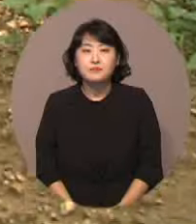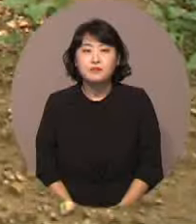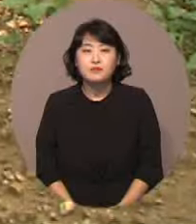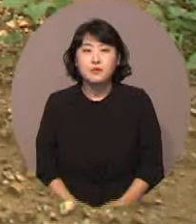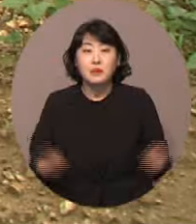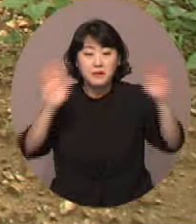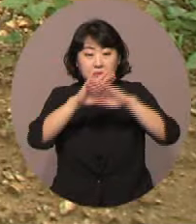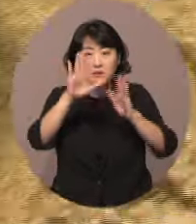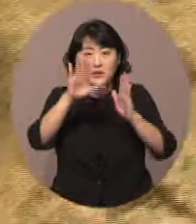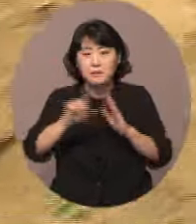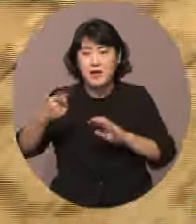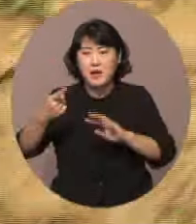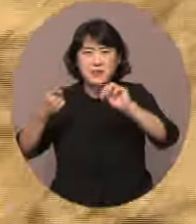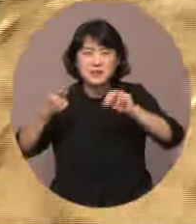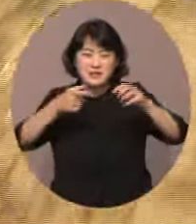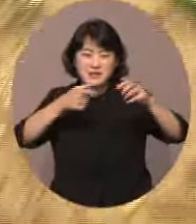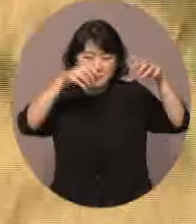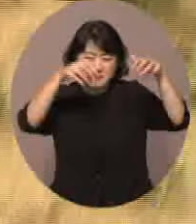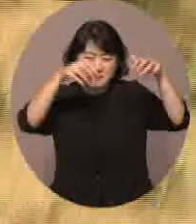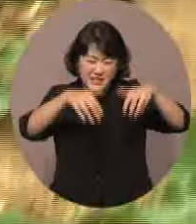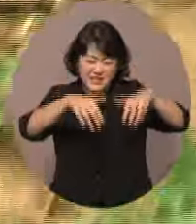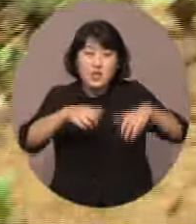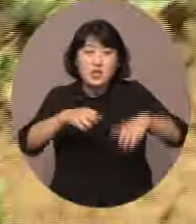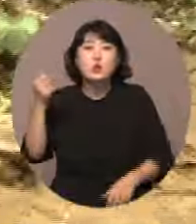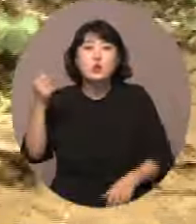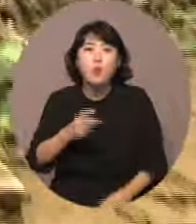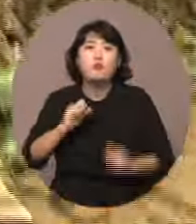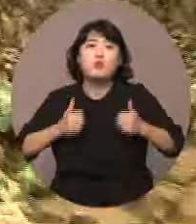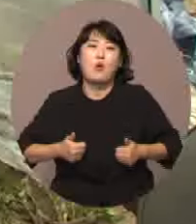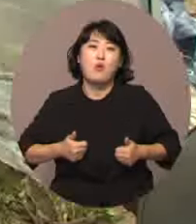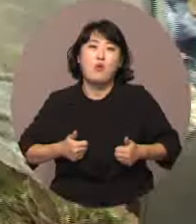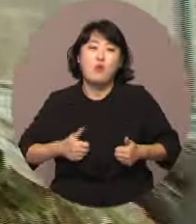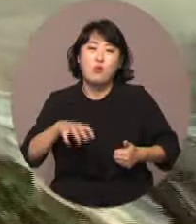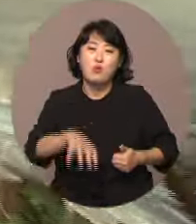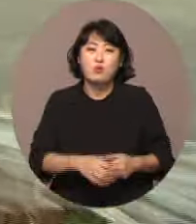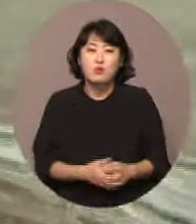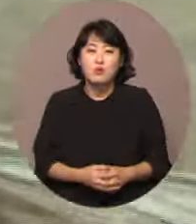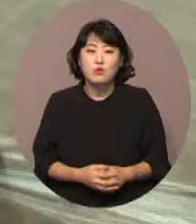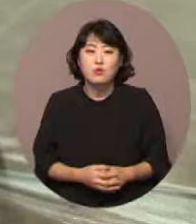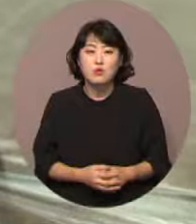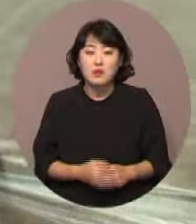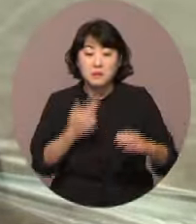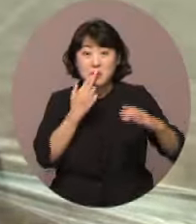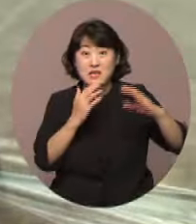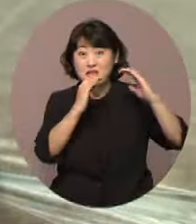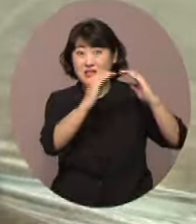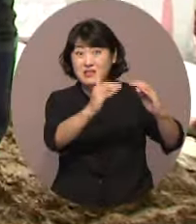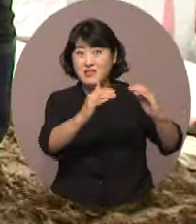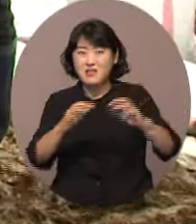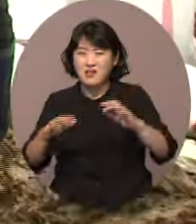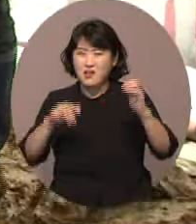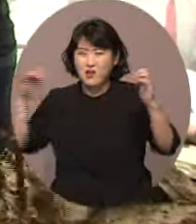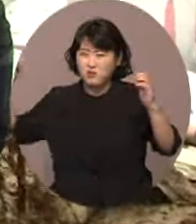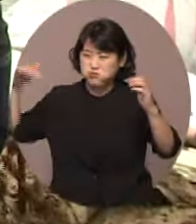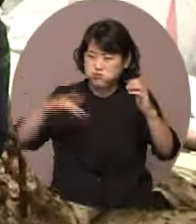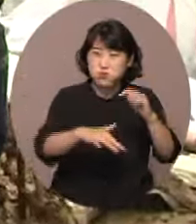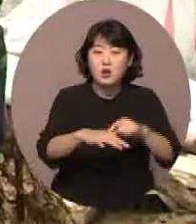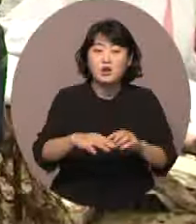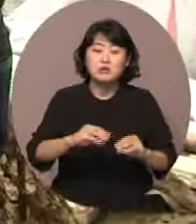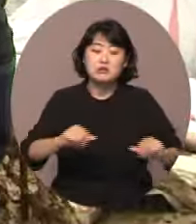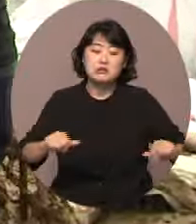밤사이 100mm가 넘는 극한 호우가 또 내린 부여의 한 마을. 비닐하우스 안은 강한 비에 쓸려 내려온 토사로